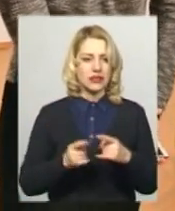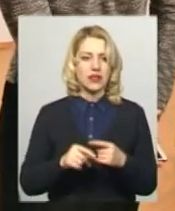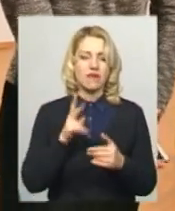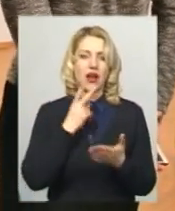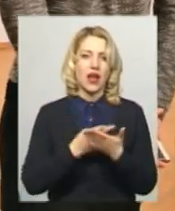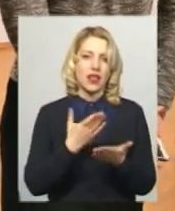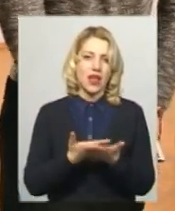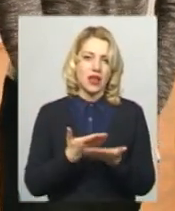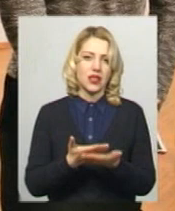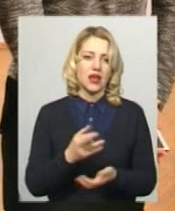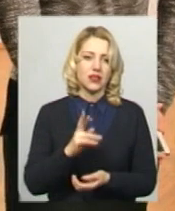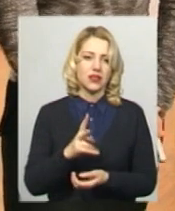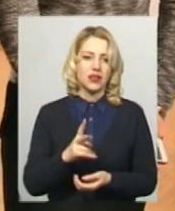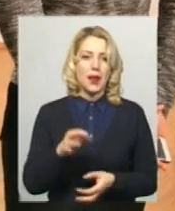і